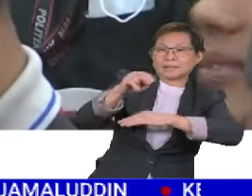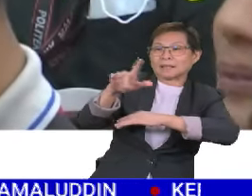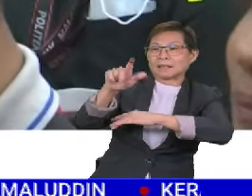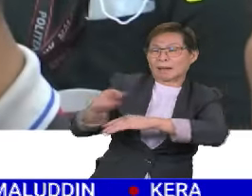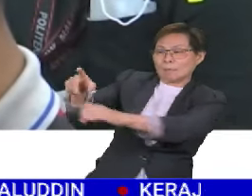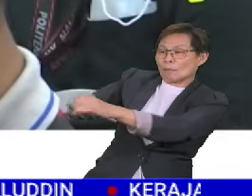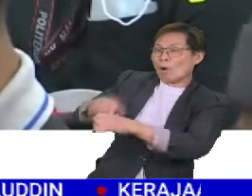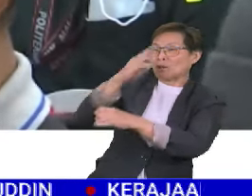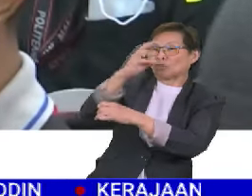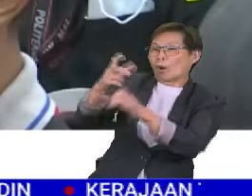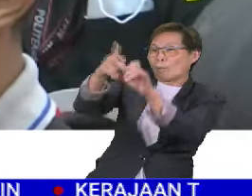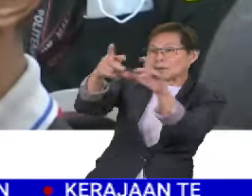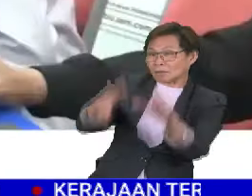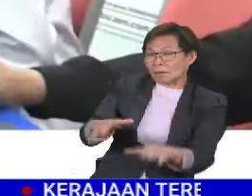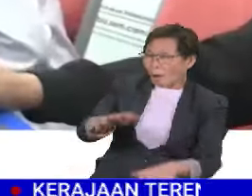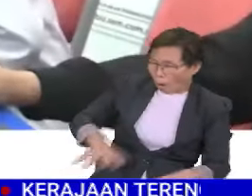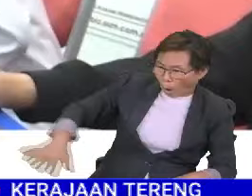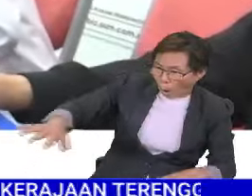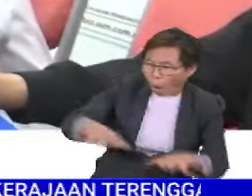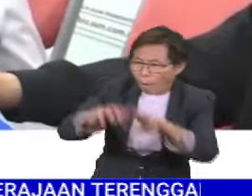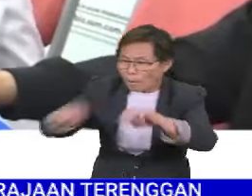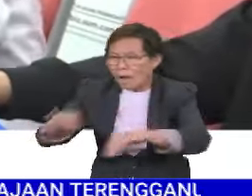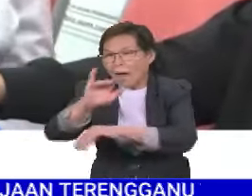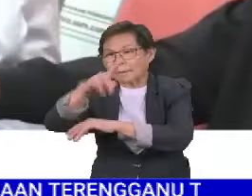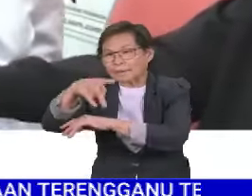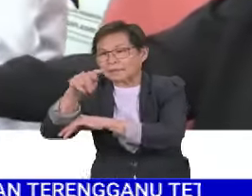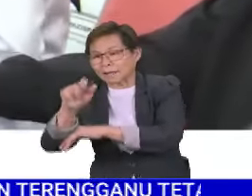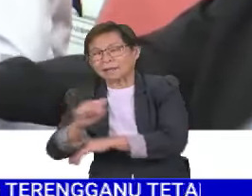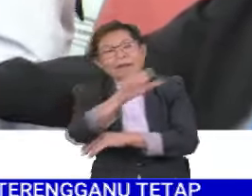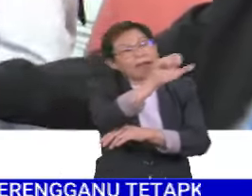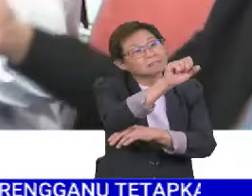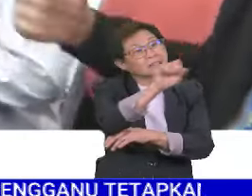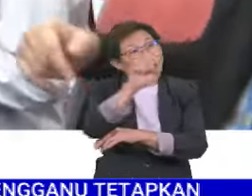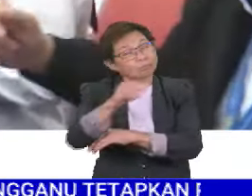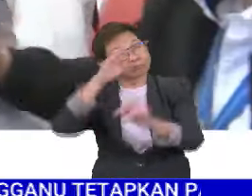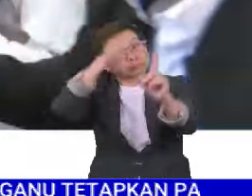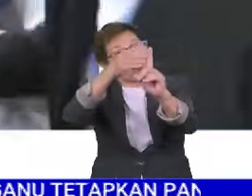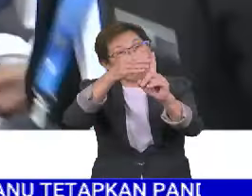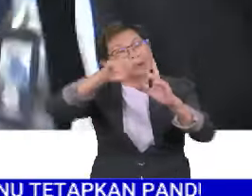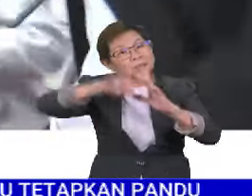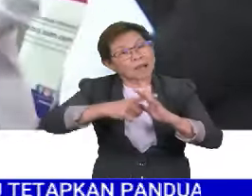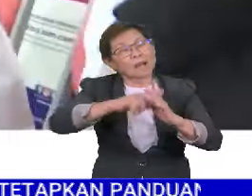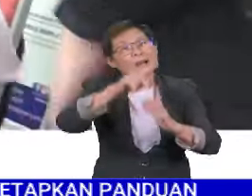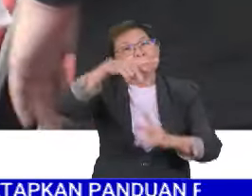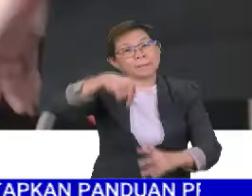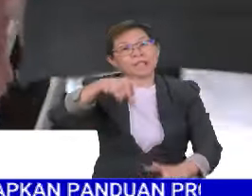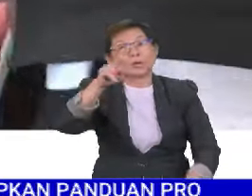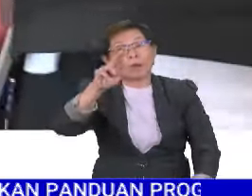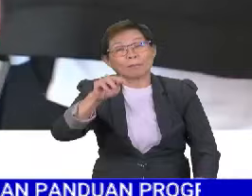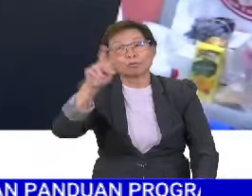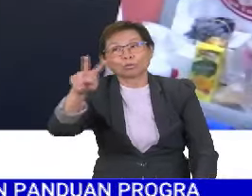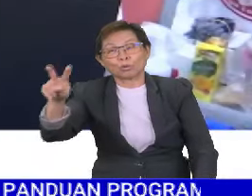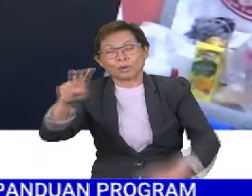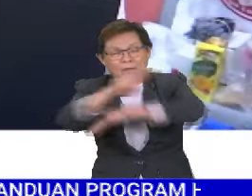menarik 600 penyertaan dalam kalangan pelajar IPTE. SSM menyasarkan pelaksanaan 6 PUM22 di